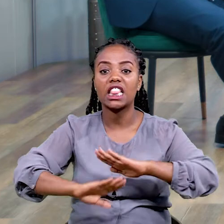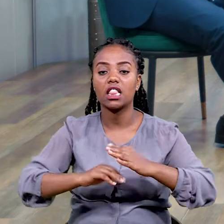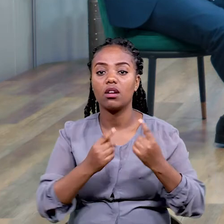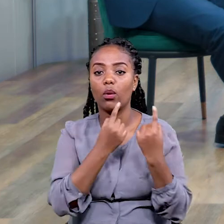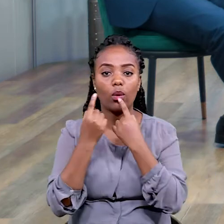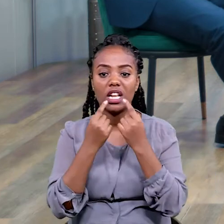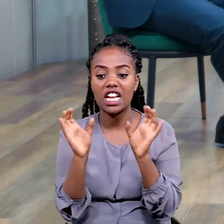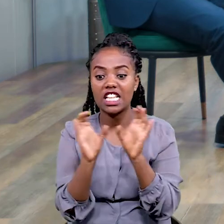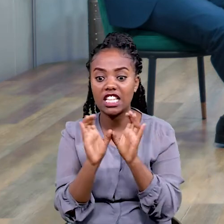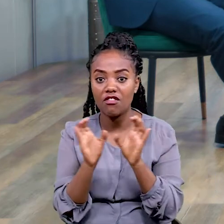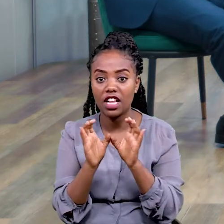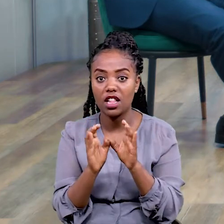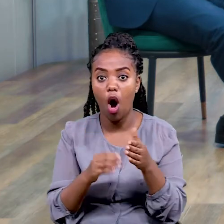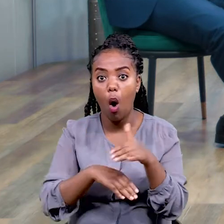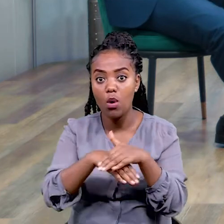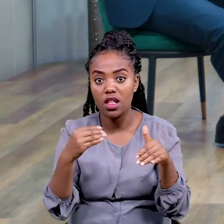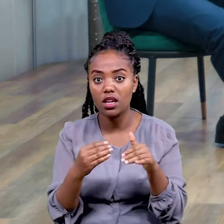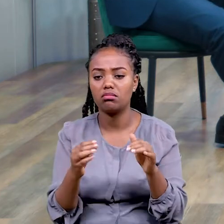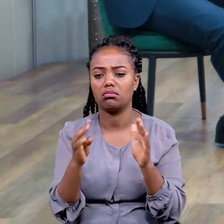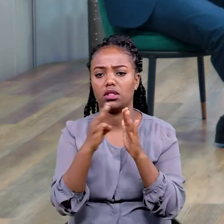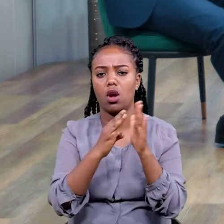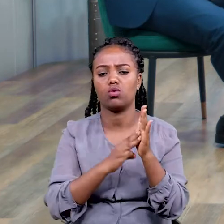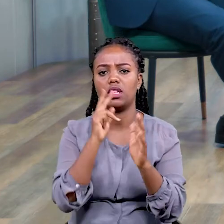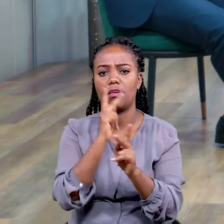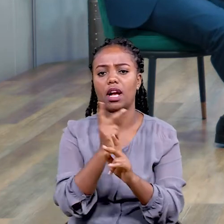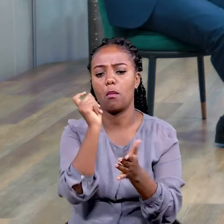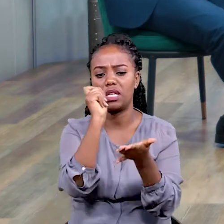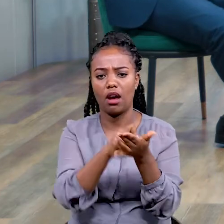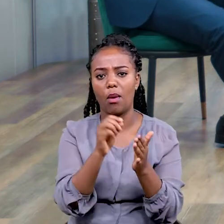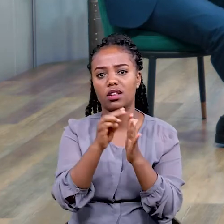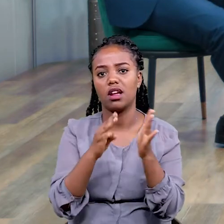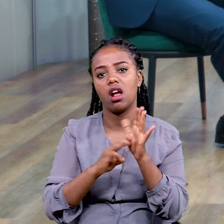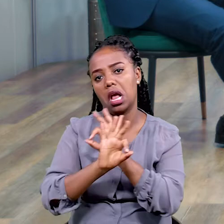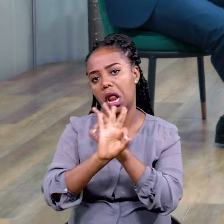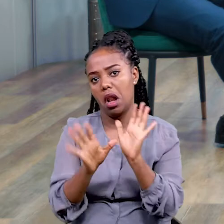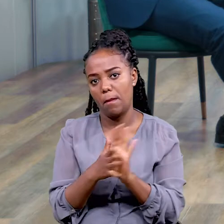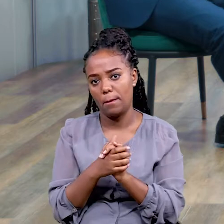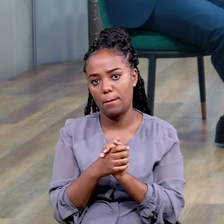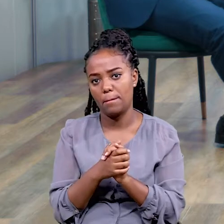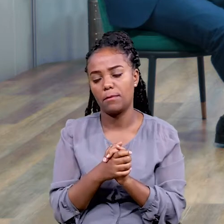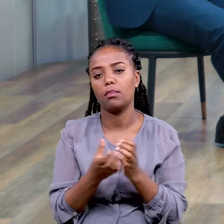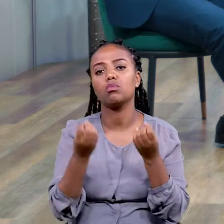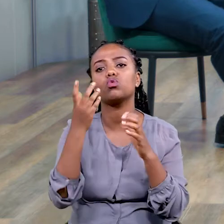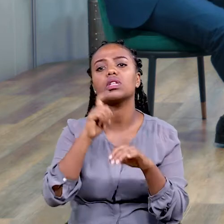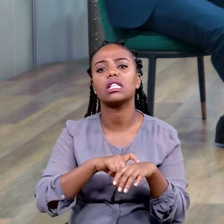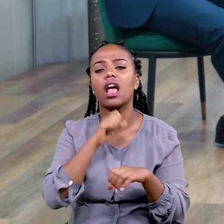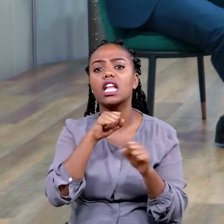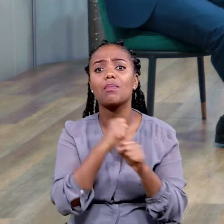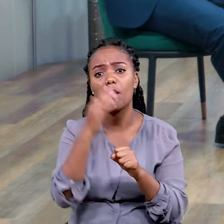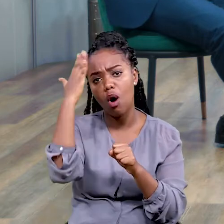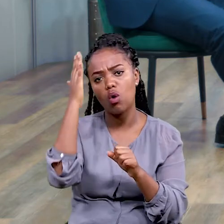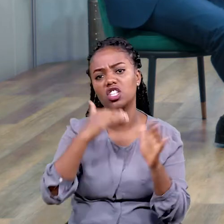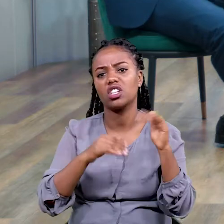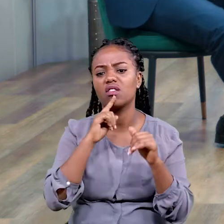ያወጣል? በፕሮፐር ማለት ስርዓቱን የጠበቀ የምዝገባ ስርዓት የለንም። ብዙን ጊዜ እድሜ ችግር